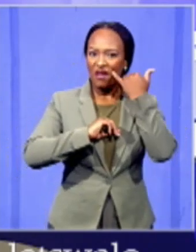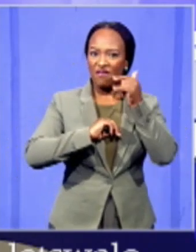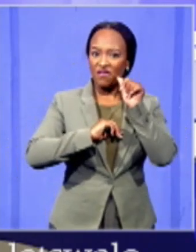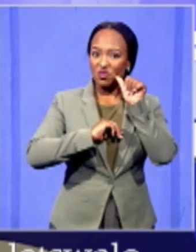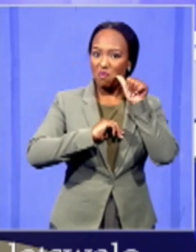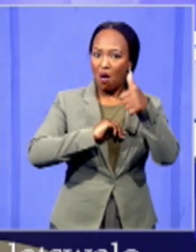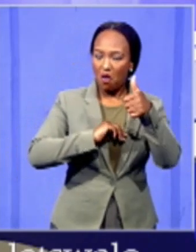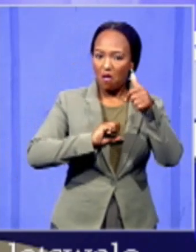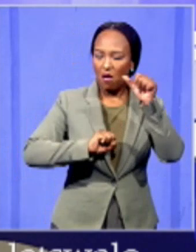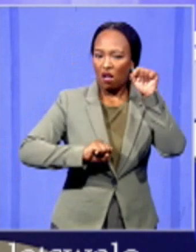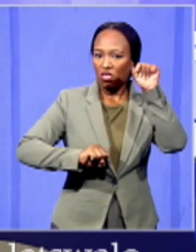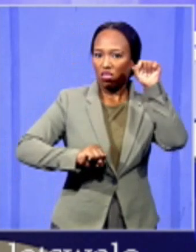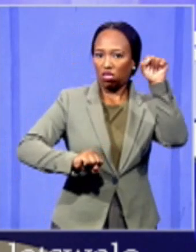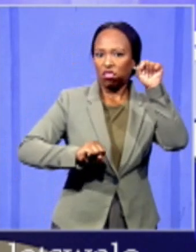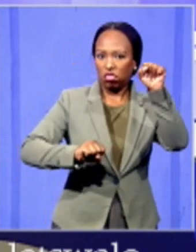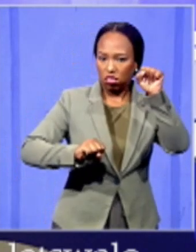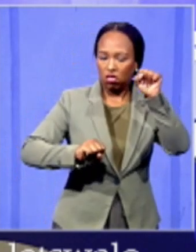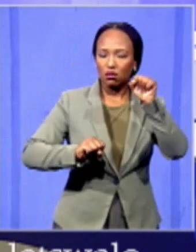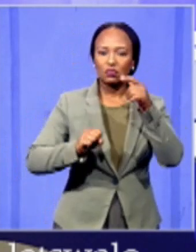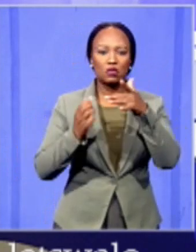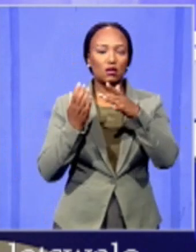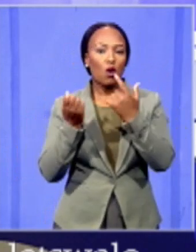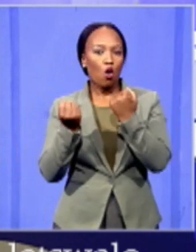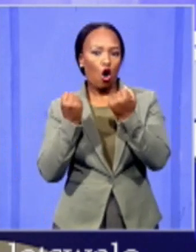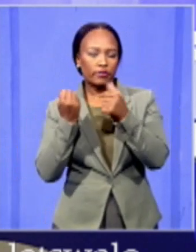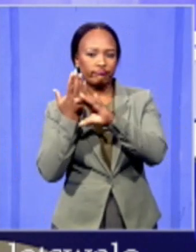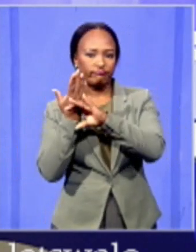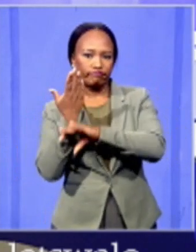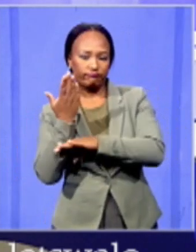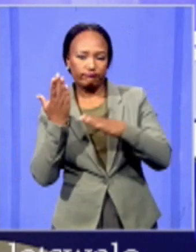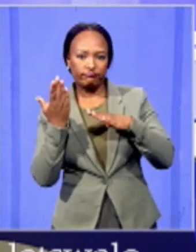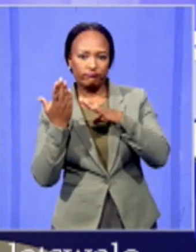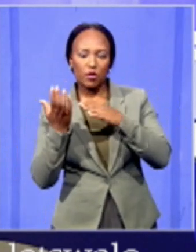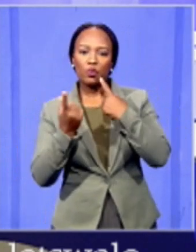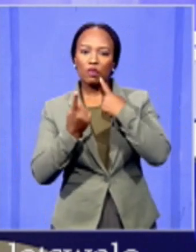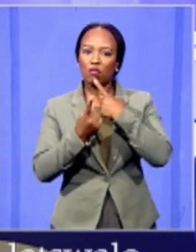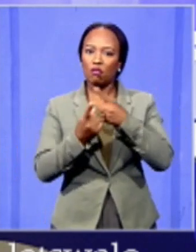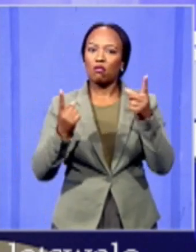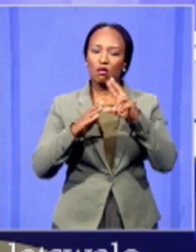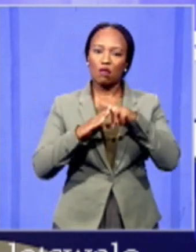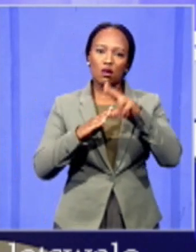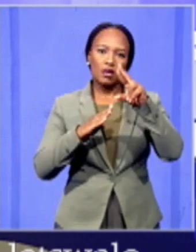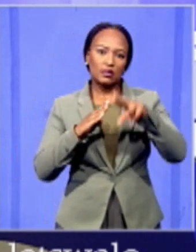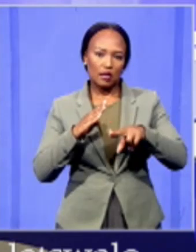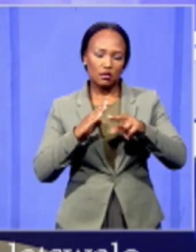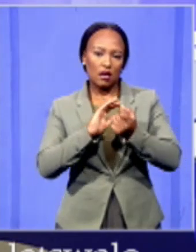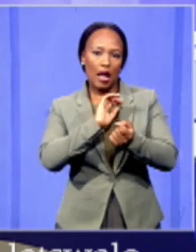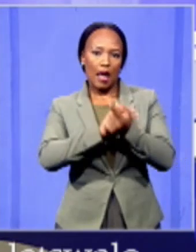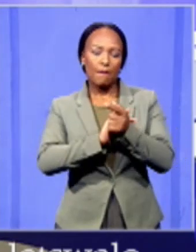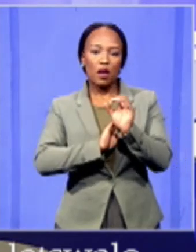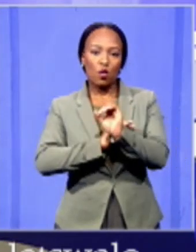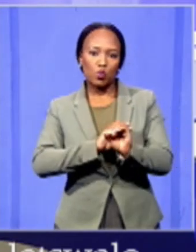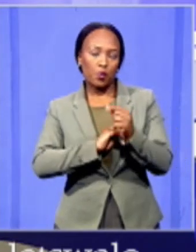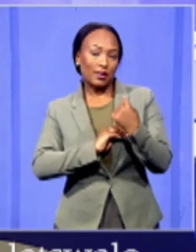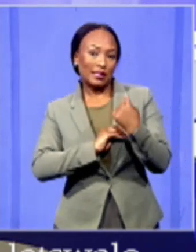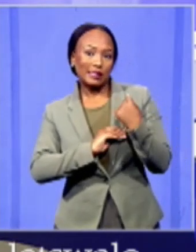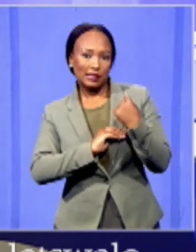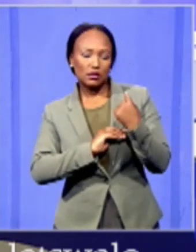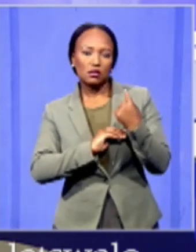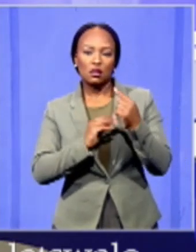la molaotheo ka nageng yeo go letetse gore le tsebiše dipoelo tša dikgetho tša ka la lesenyane diphalane. Palo ya badudi ba naga